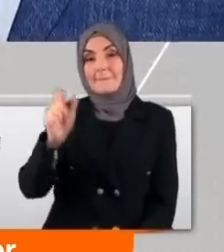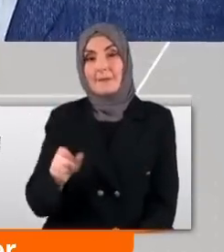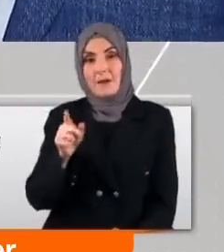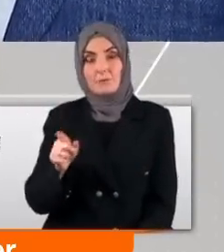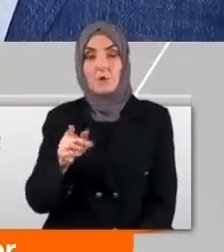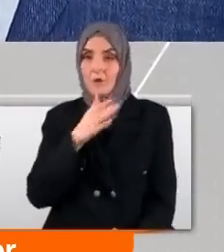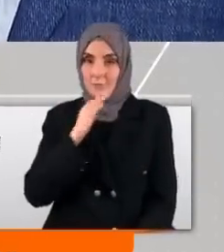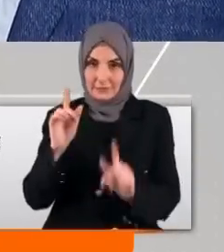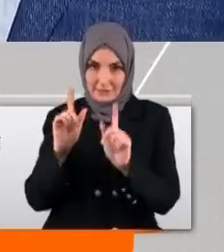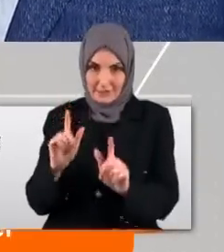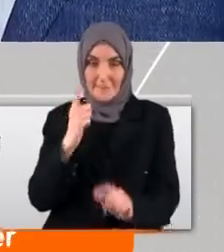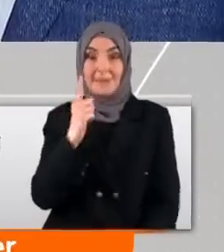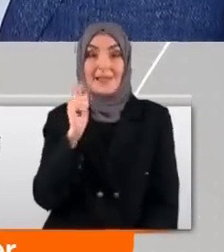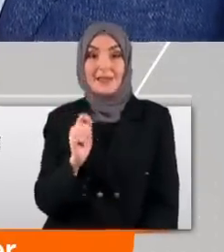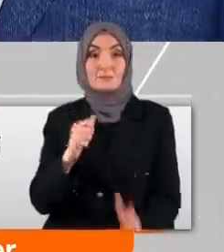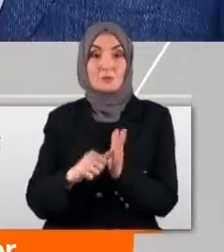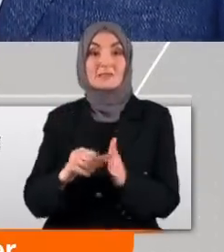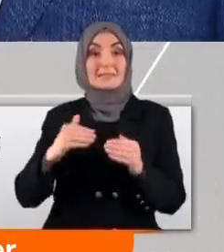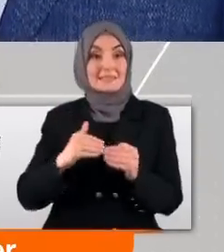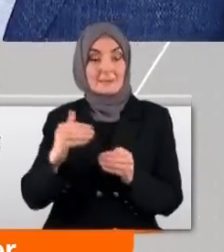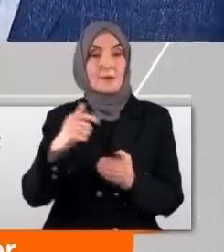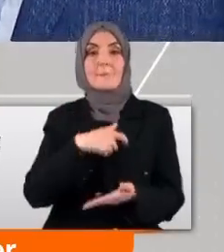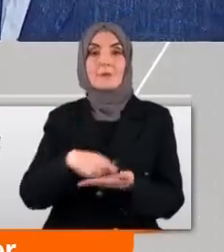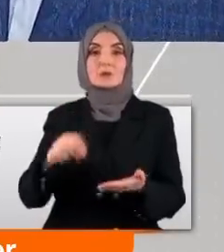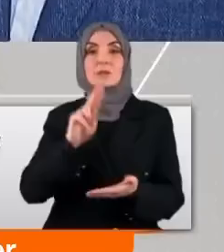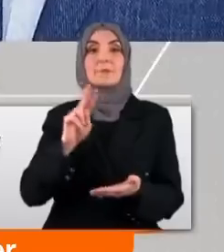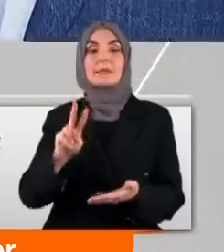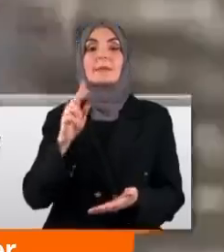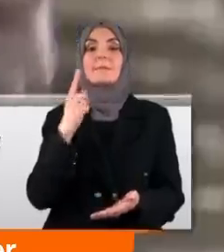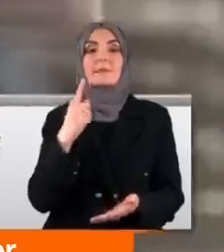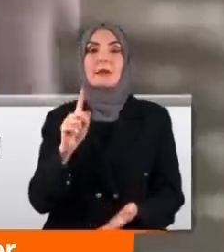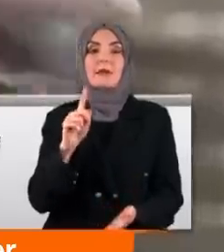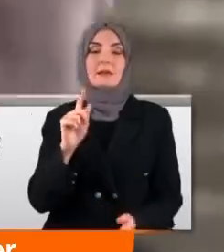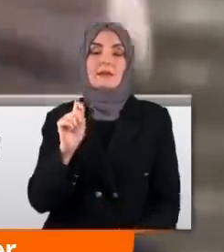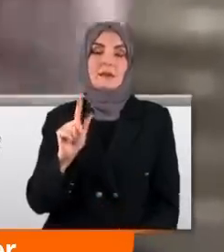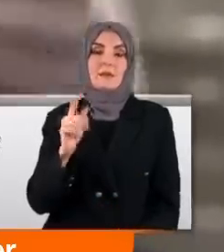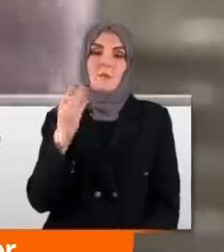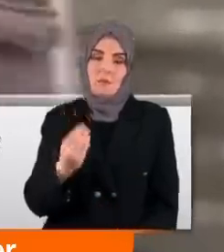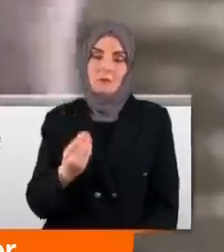Temmuz'dan itibaren maaşı 22.000 lira olarak hesabına yatacaktır.